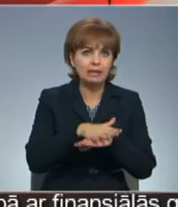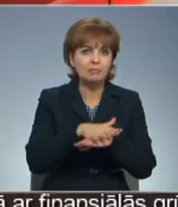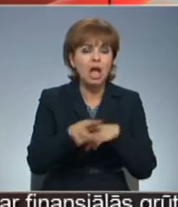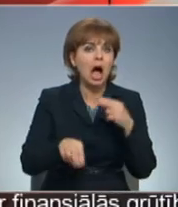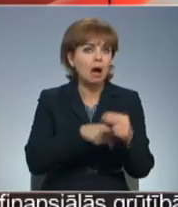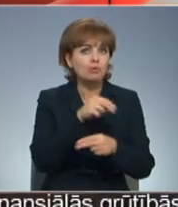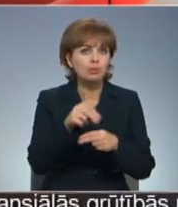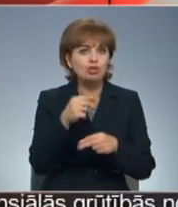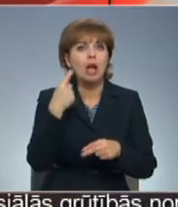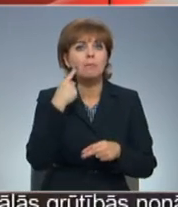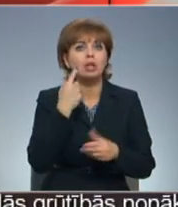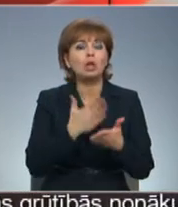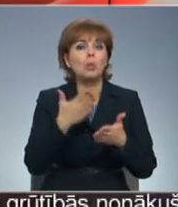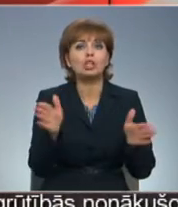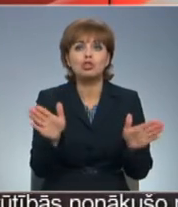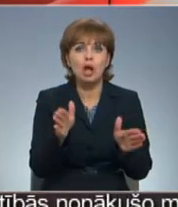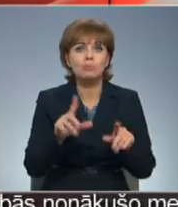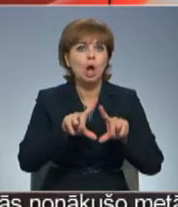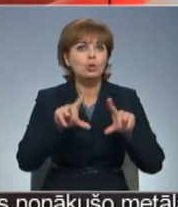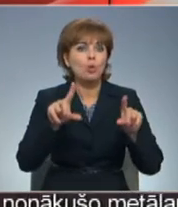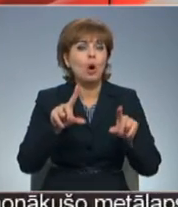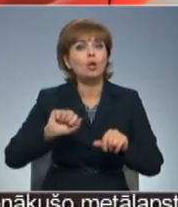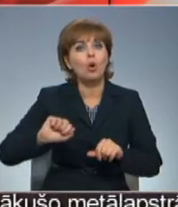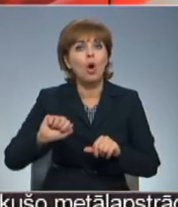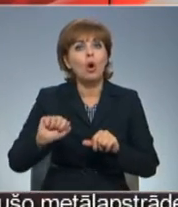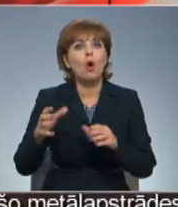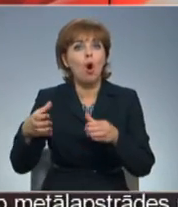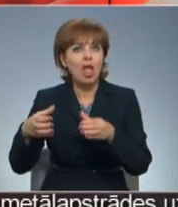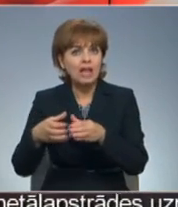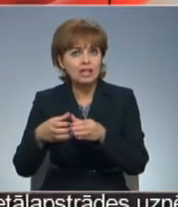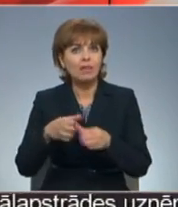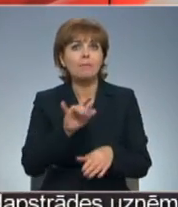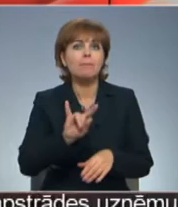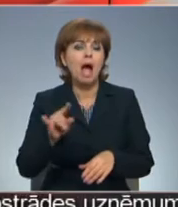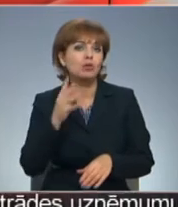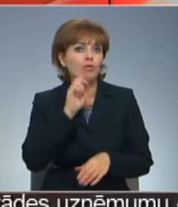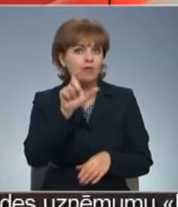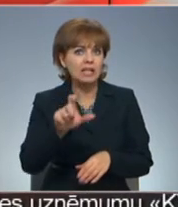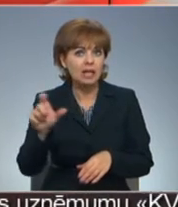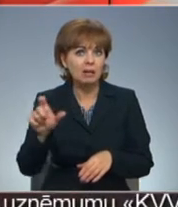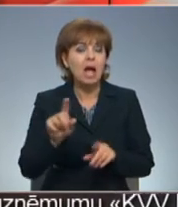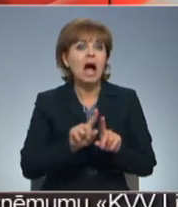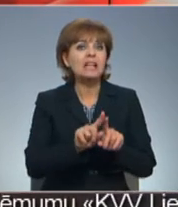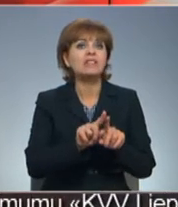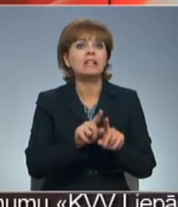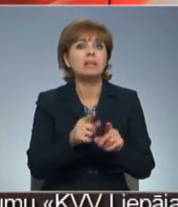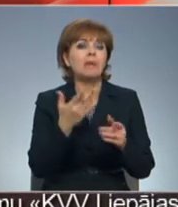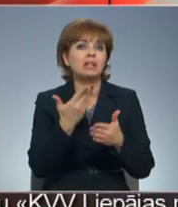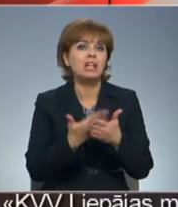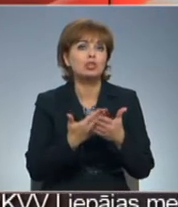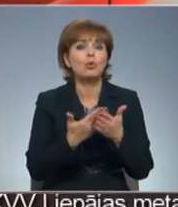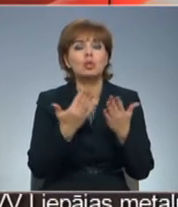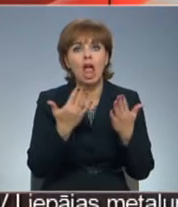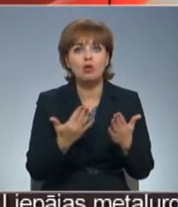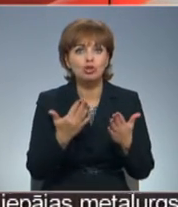skolu kolektīviem, bērnu vecākiem, aizvadīta rezultējošā sanāksme, kurā varēja piedalīties ik viens. Par to, cik auglīga bija šī tikšanās